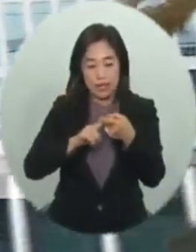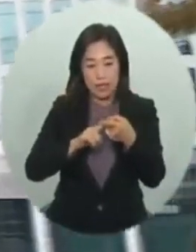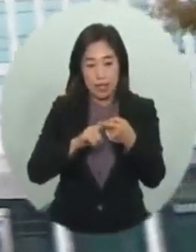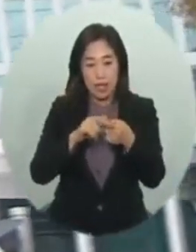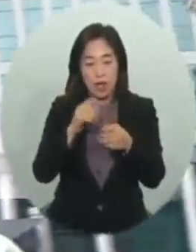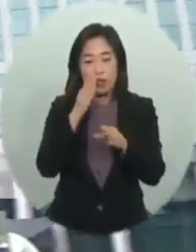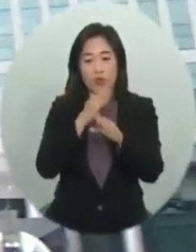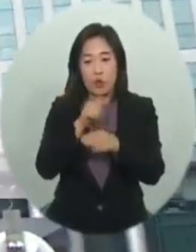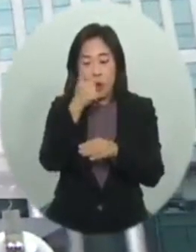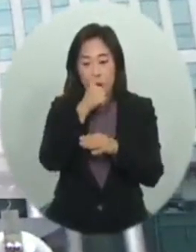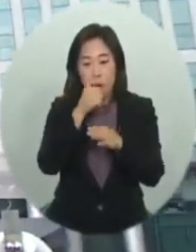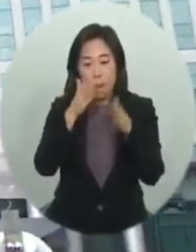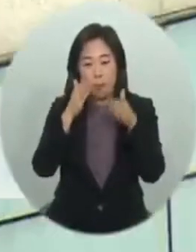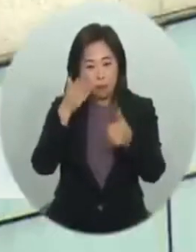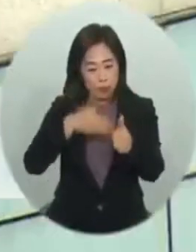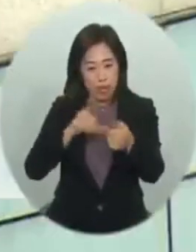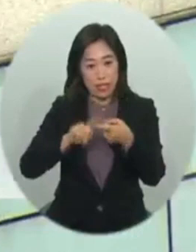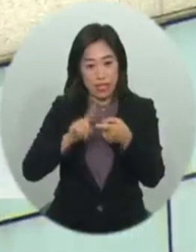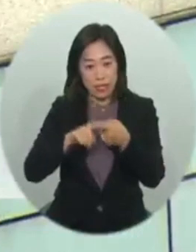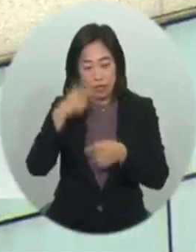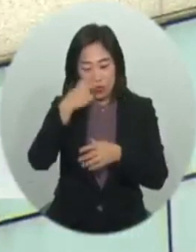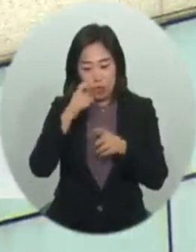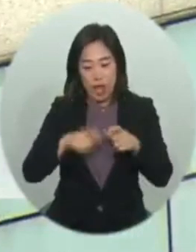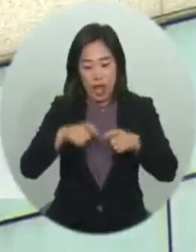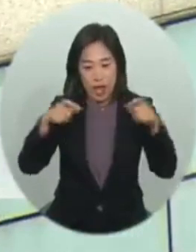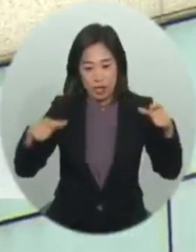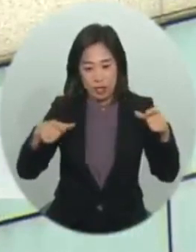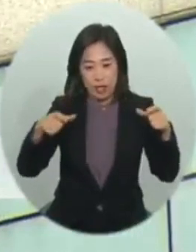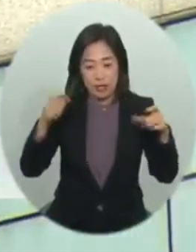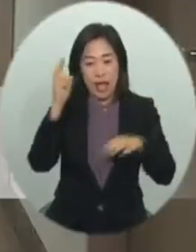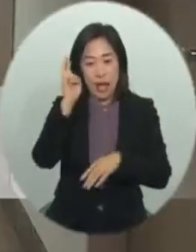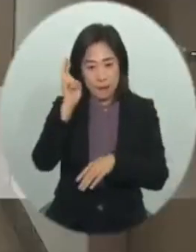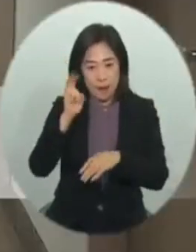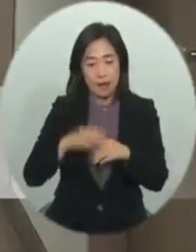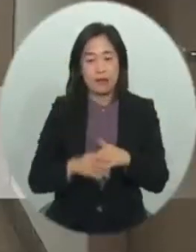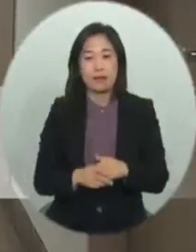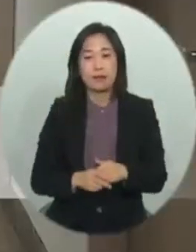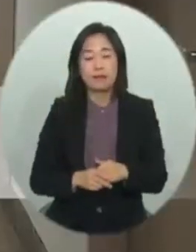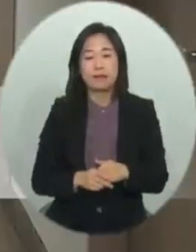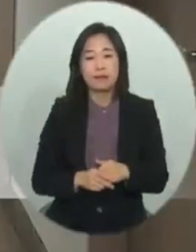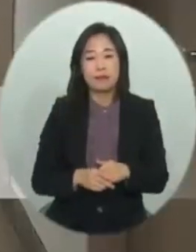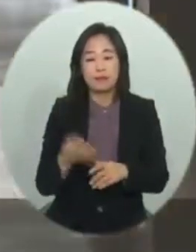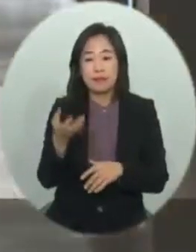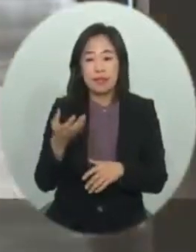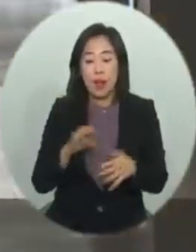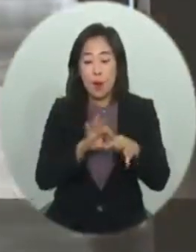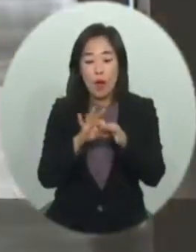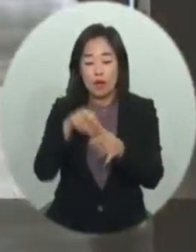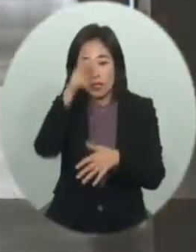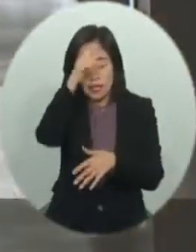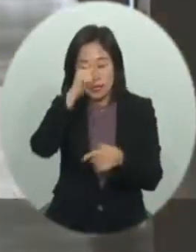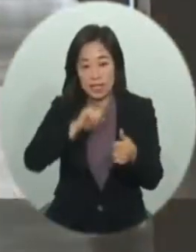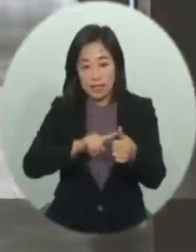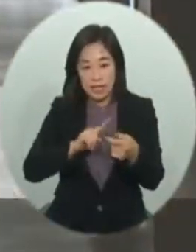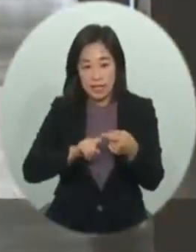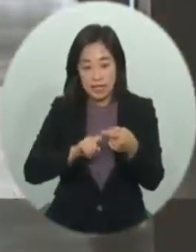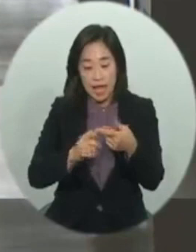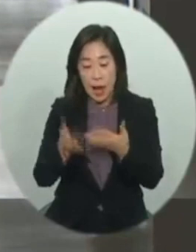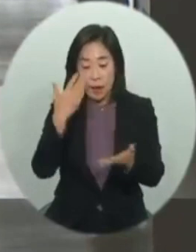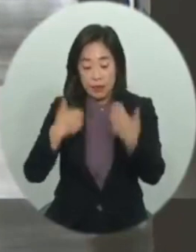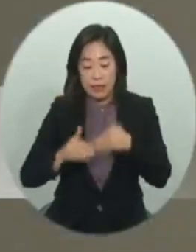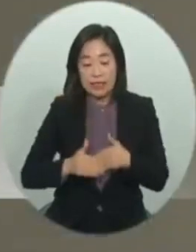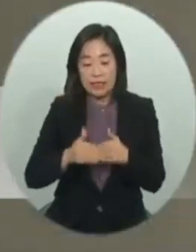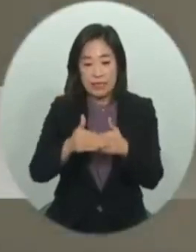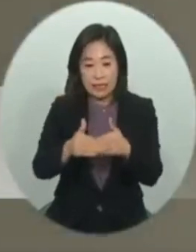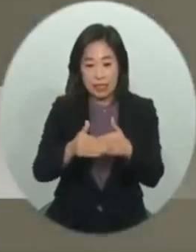반부패 강력 수사부 수사 대상을 확대할 것이란 예측이 나옵니다 앞서 관련 경찰에 대한 압수 수색 등이